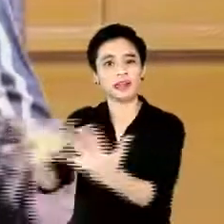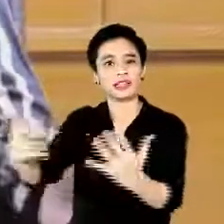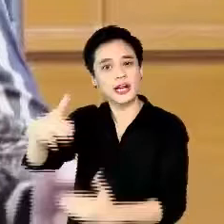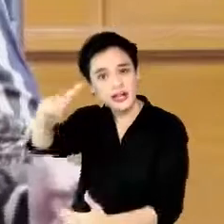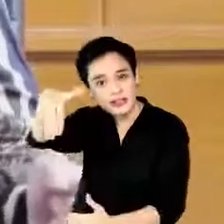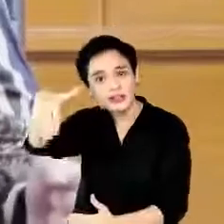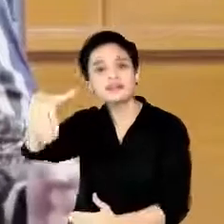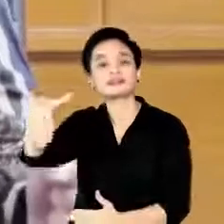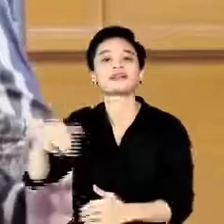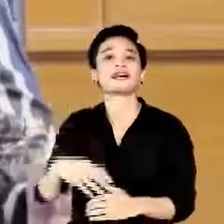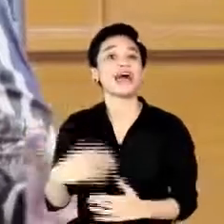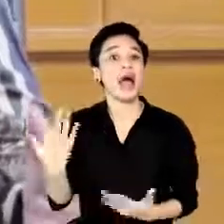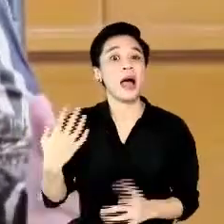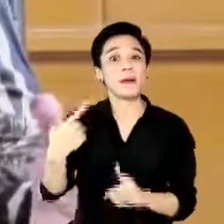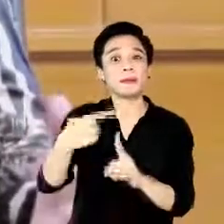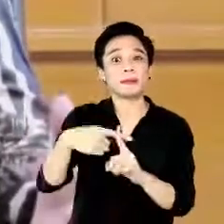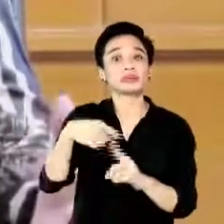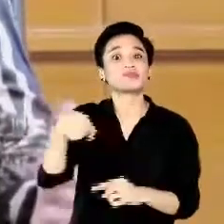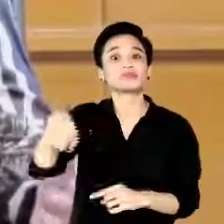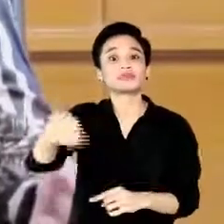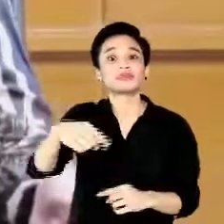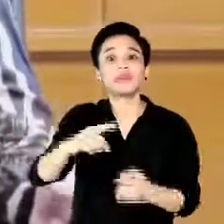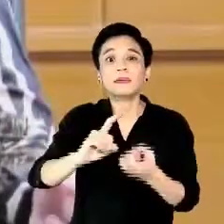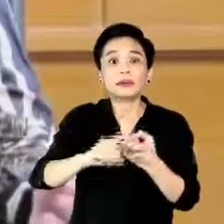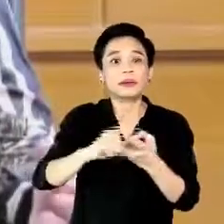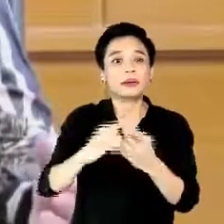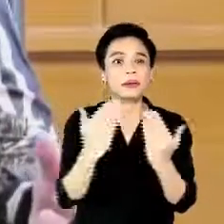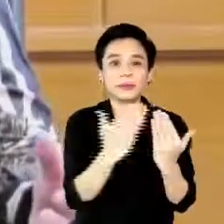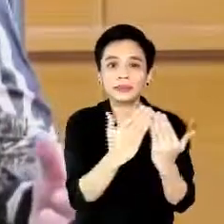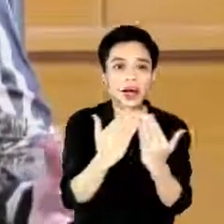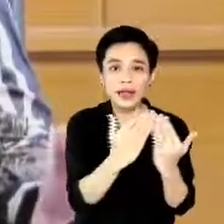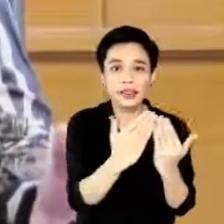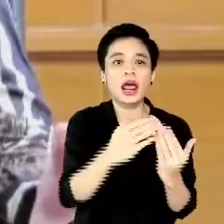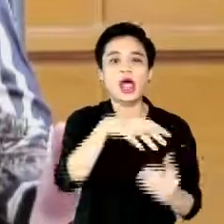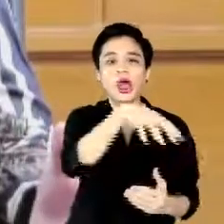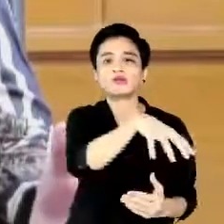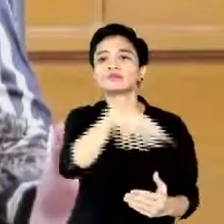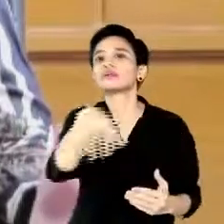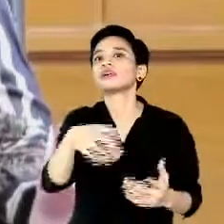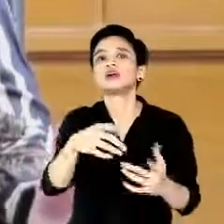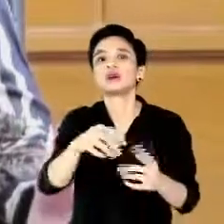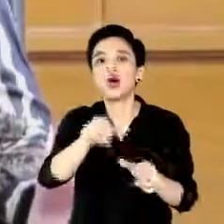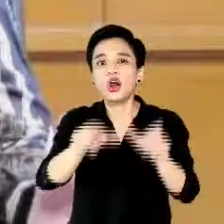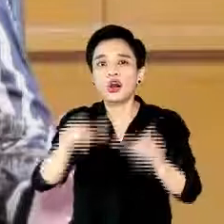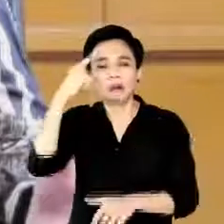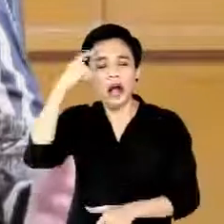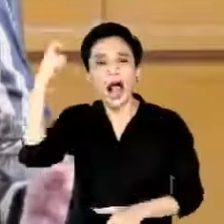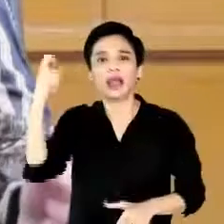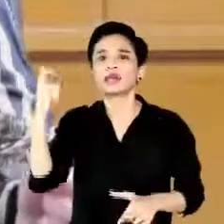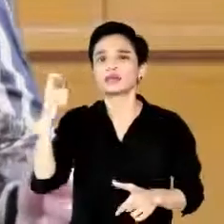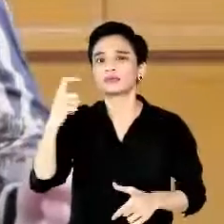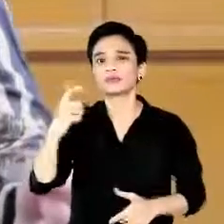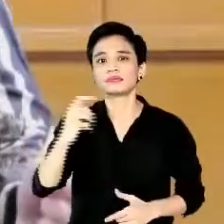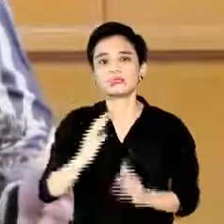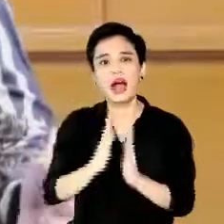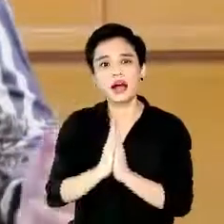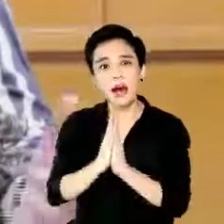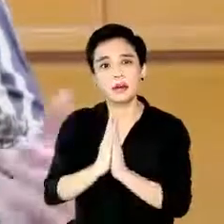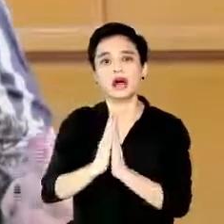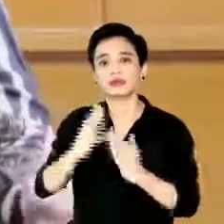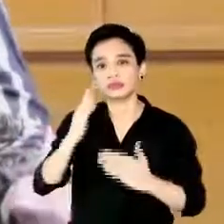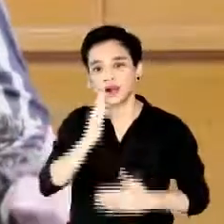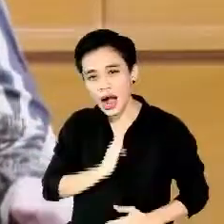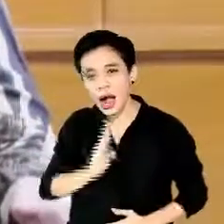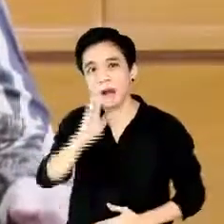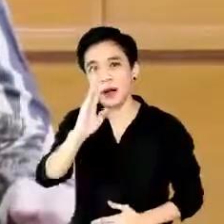inisiatif yang luar biasa dari golongan pesantren Eh pemuka agama dengan mengembangkan program Rumah Sehat